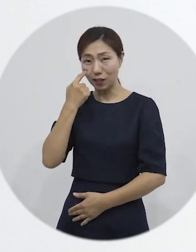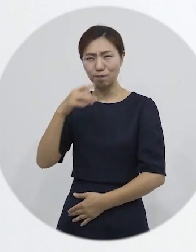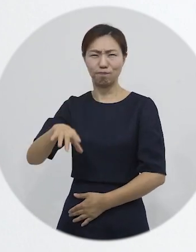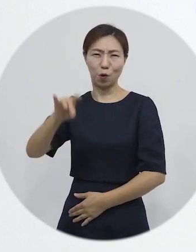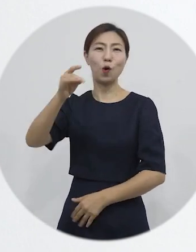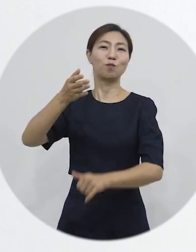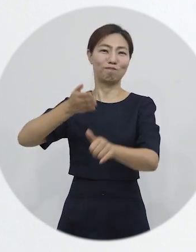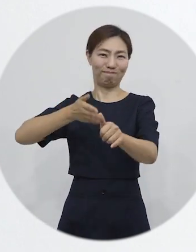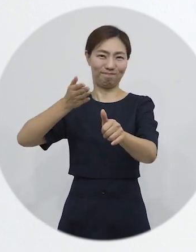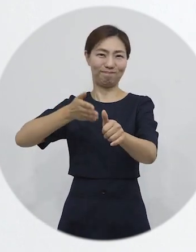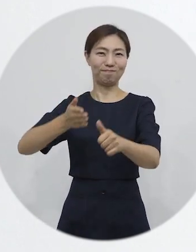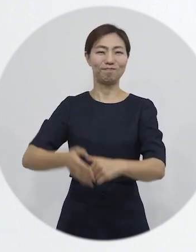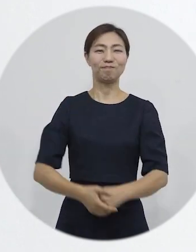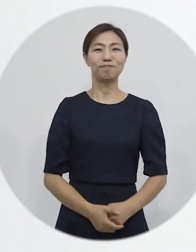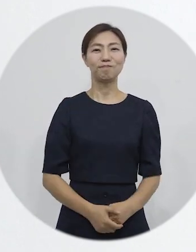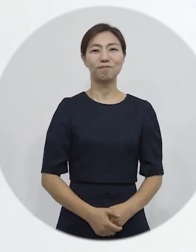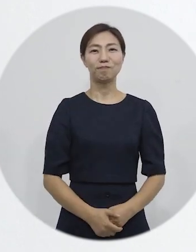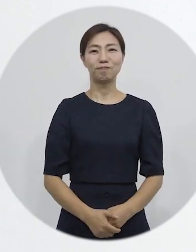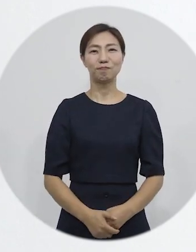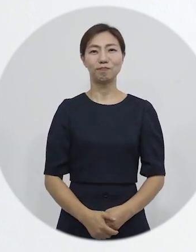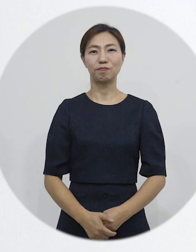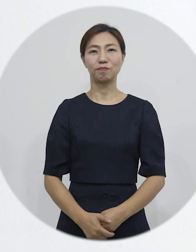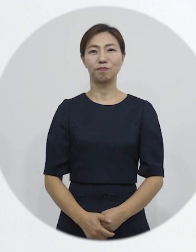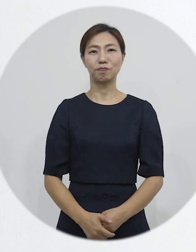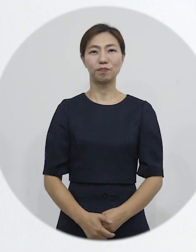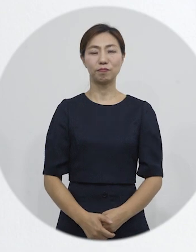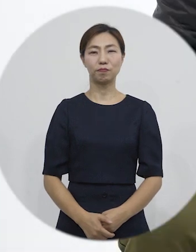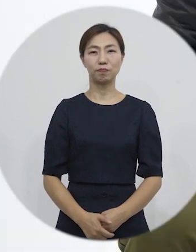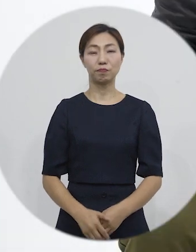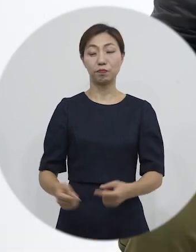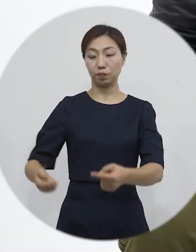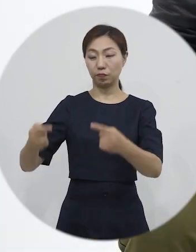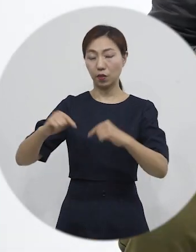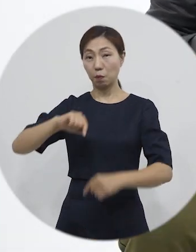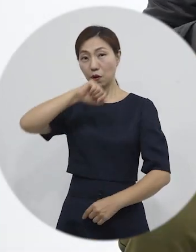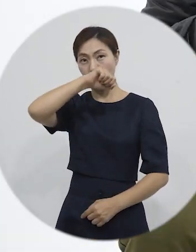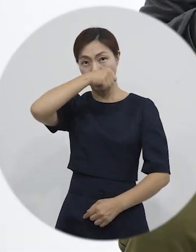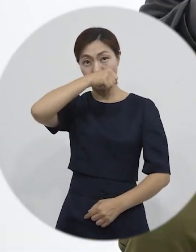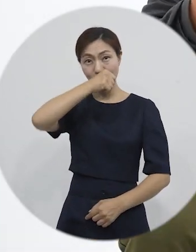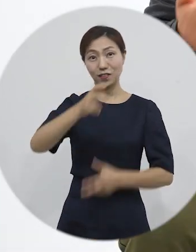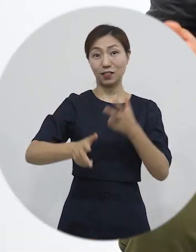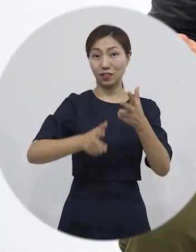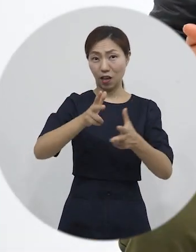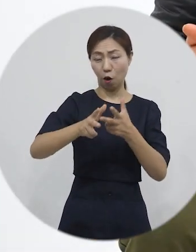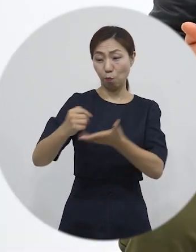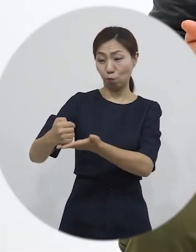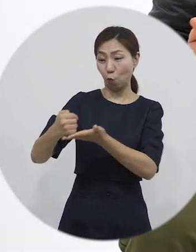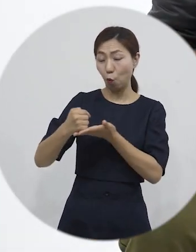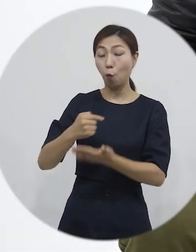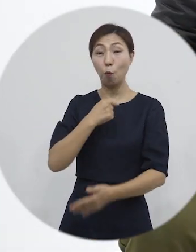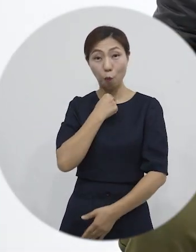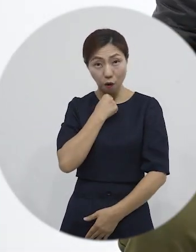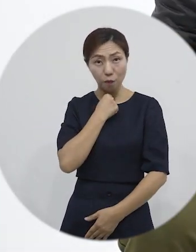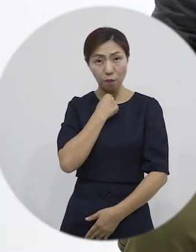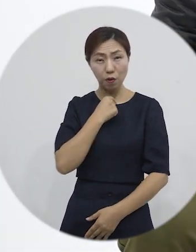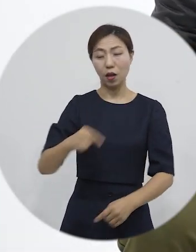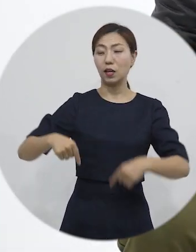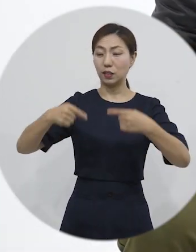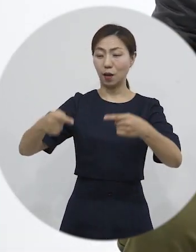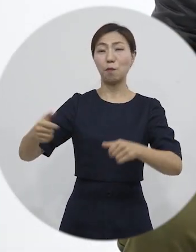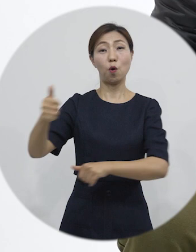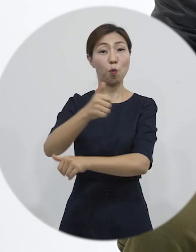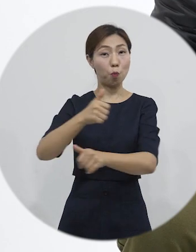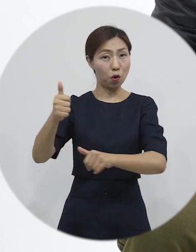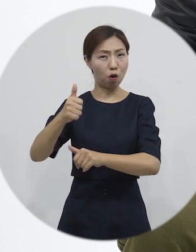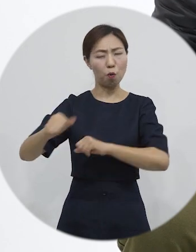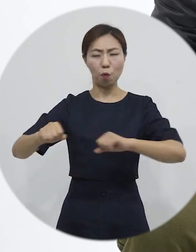것에서부터 시작하는 거다라고 하는 것을 말씀을 드리고 싶습니다. 그러니까 즉 참여예산의 사업을 공모하시는 분들이나 참여예산위원으로